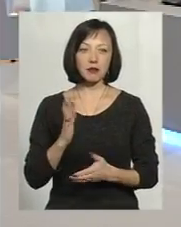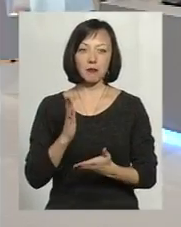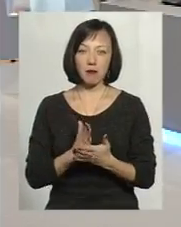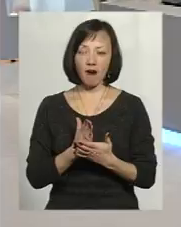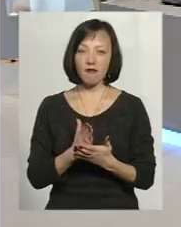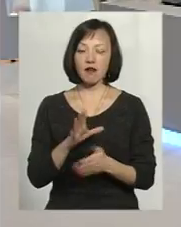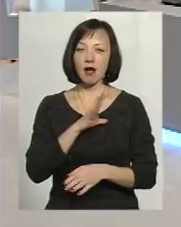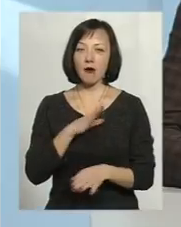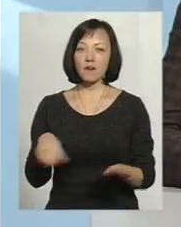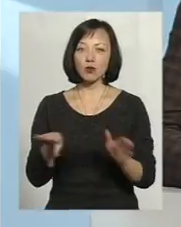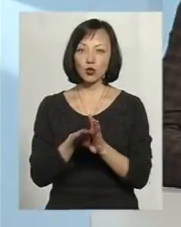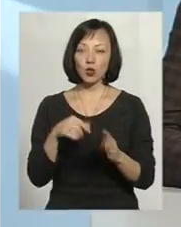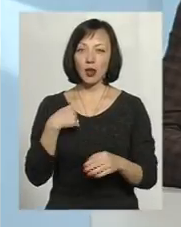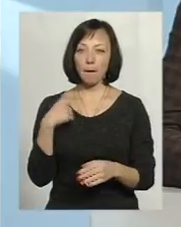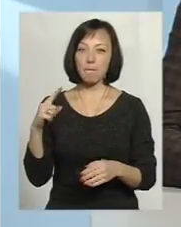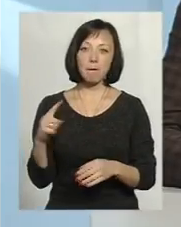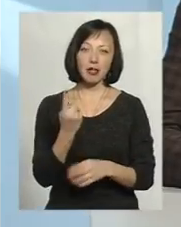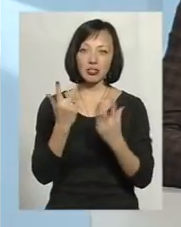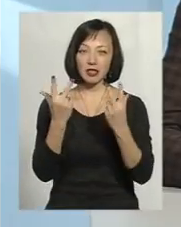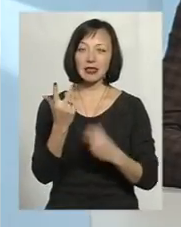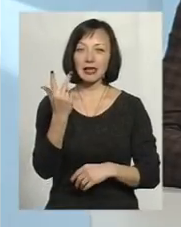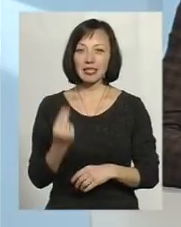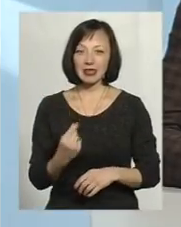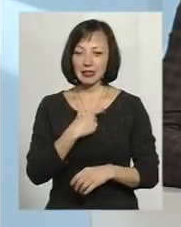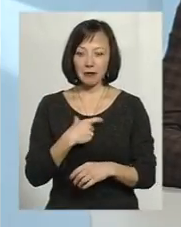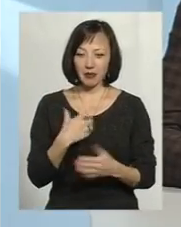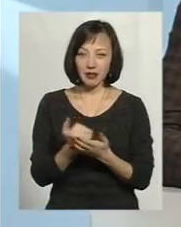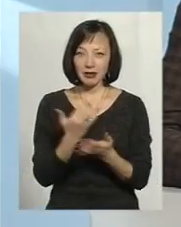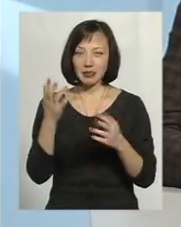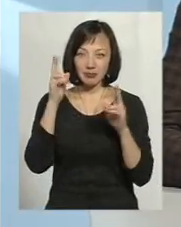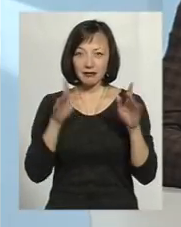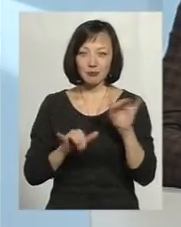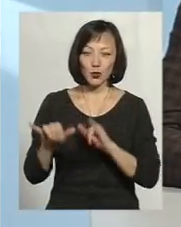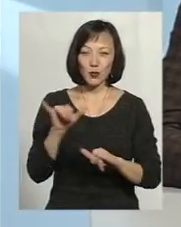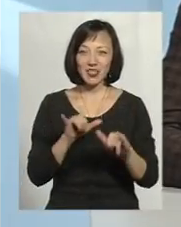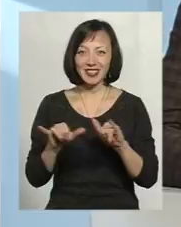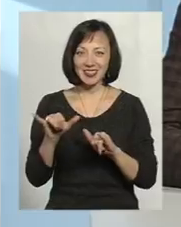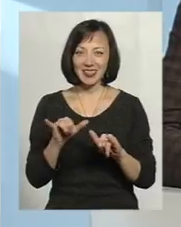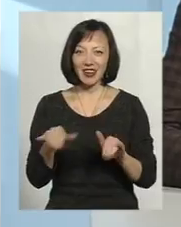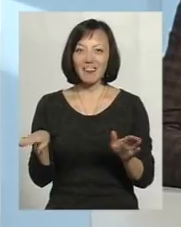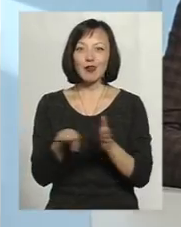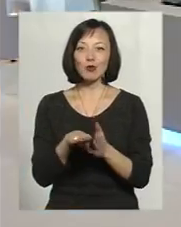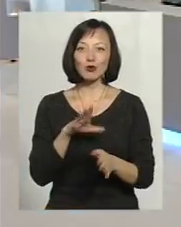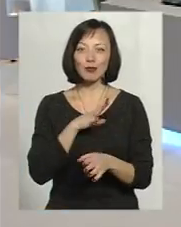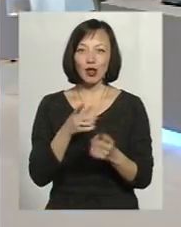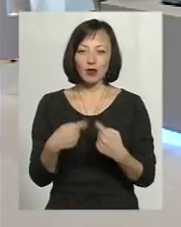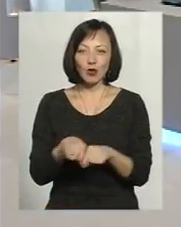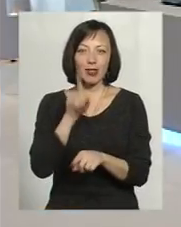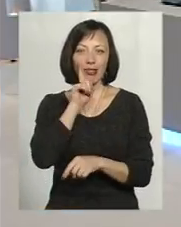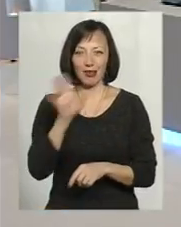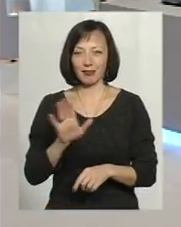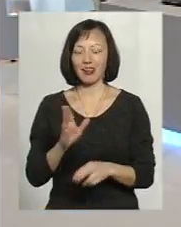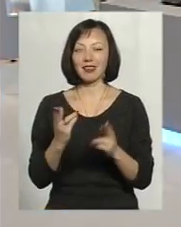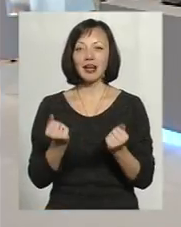відпустку, я перших 3 дні просто відпустці сам себе не знаходив, тому що я не міг, скажімо, тобто відпустка була зоною